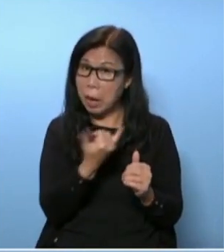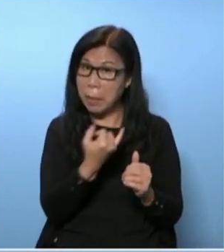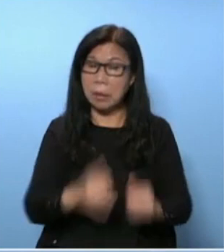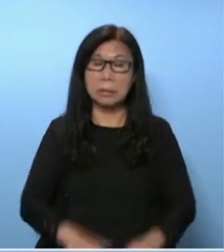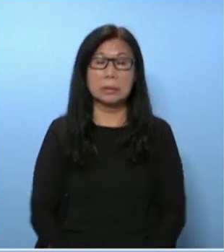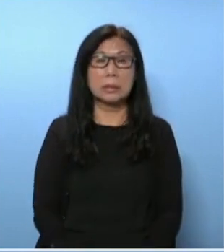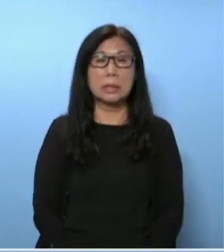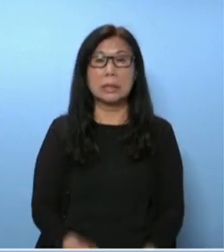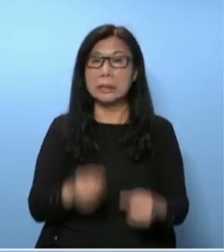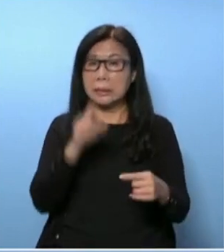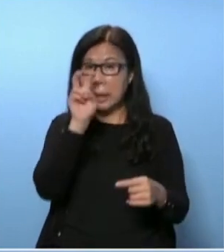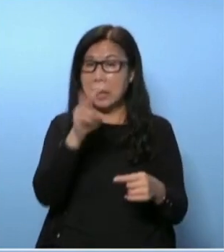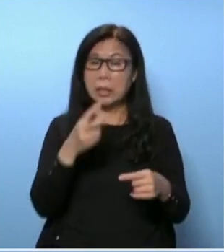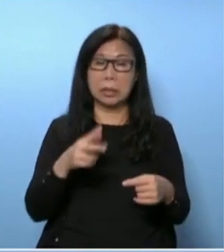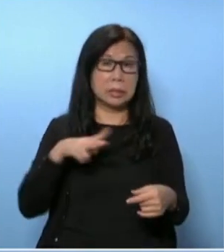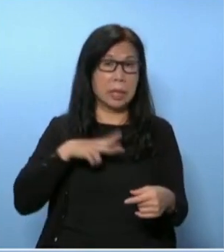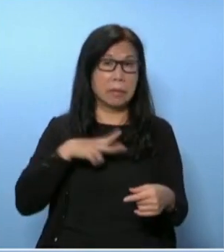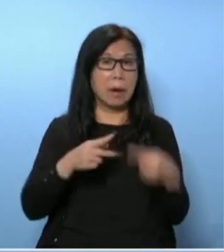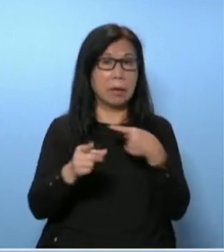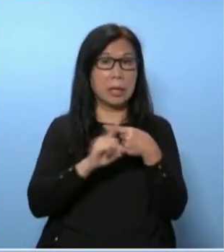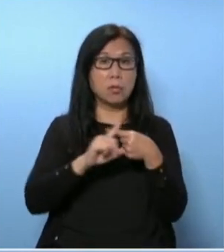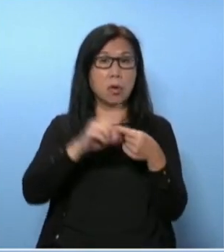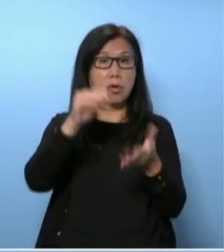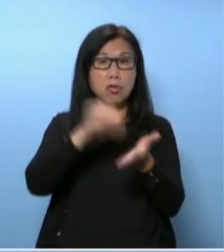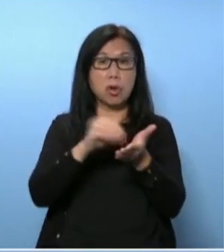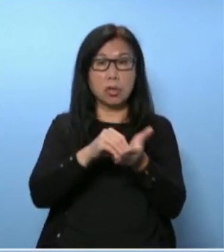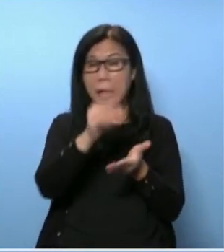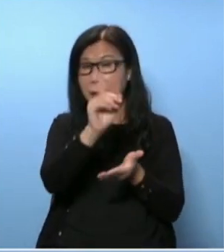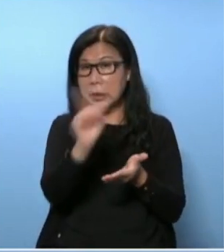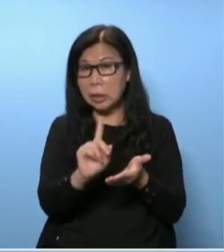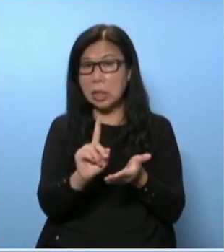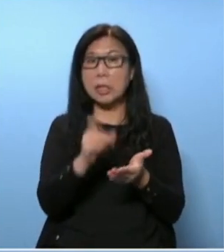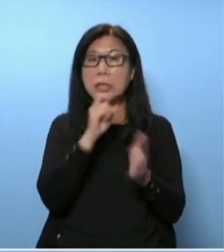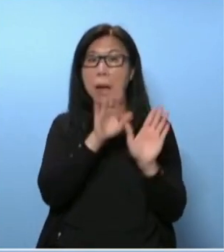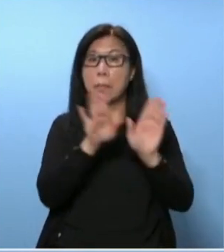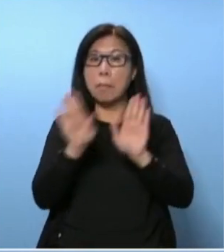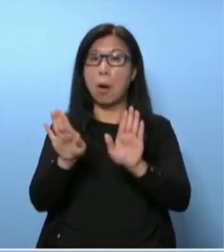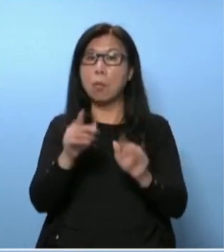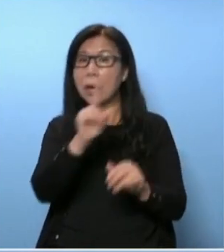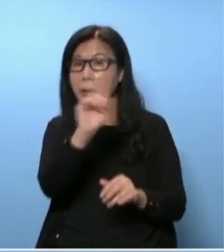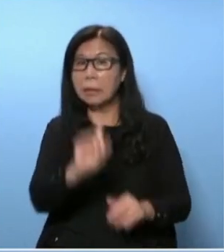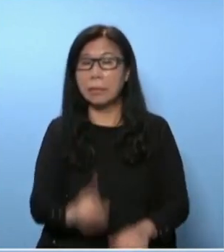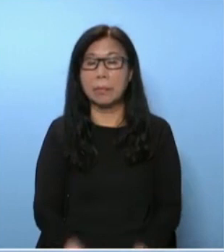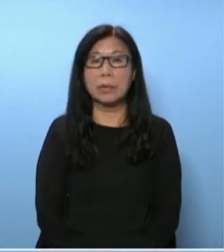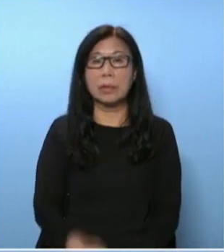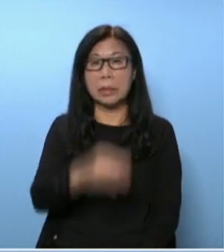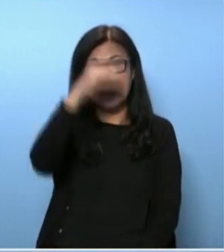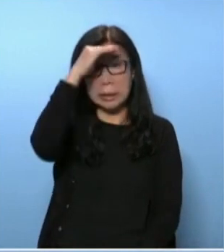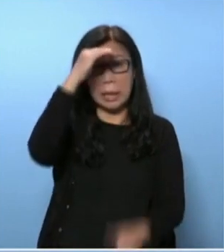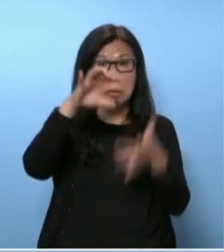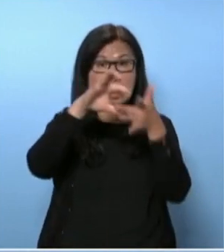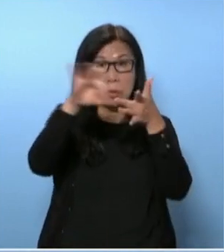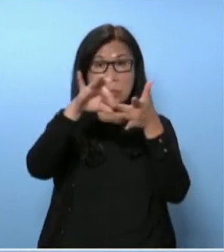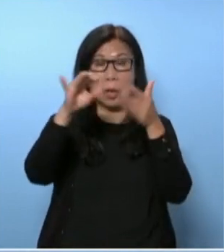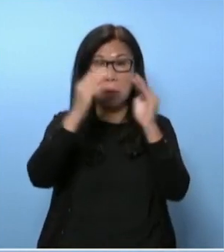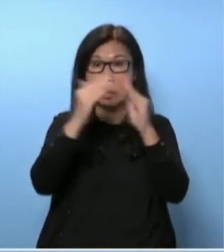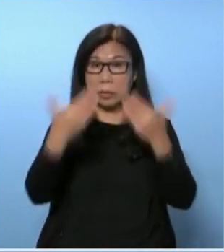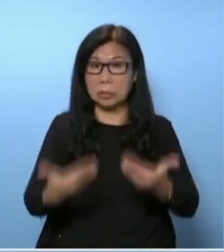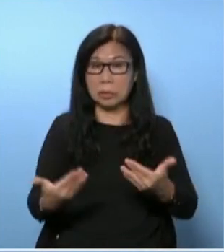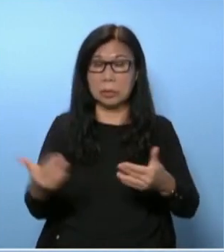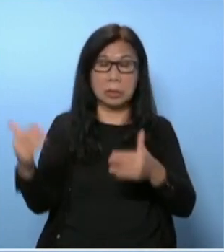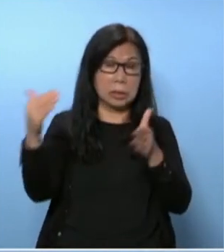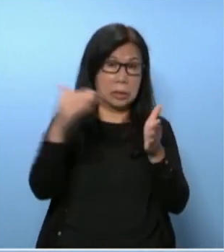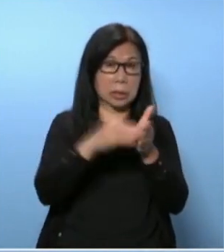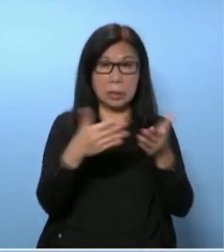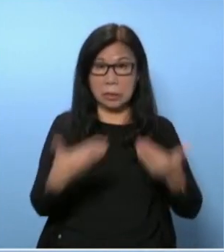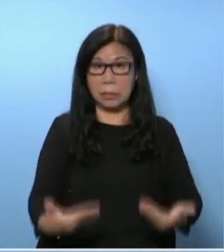於風險評估咧嚟到咧係決定究竟我哋應該採取幾多個保護措施。例如我哋一啲警察宿舍咧，到而家嚟講咧，都係